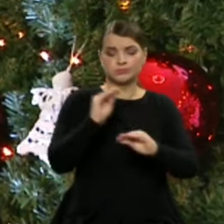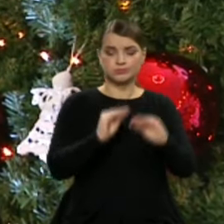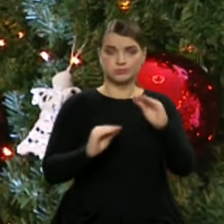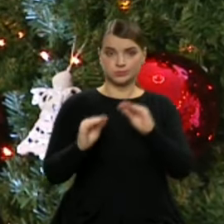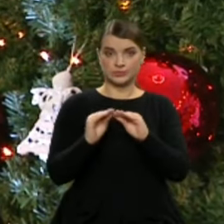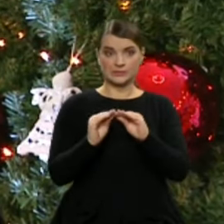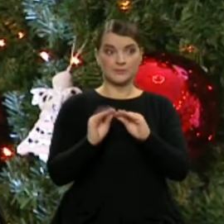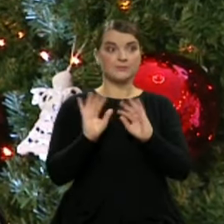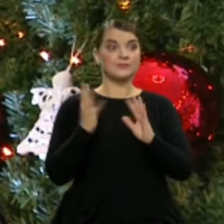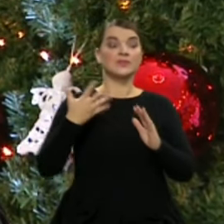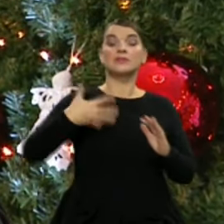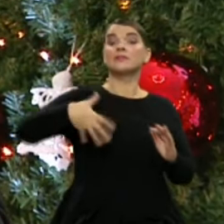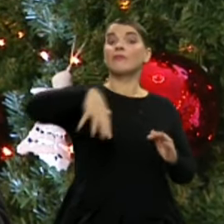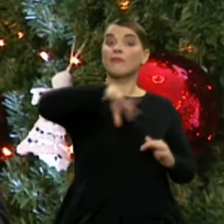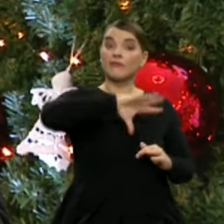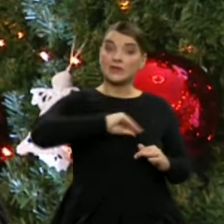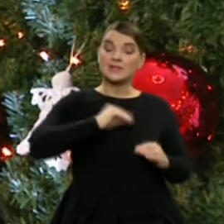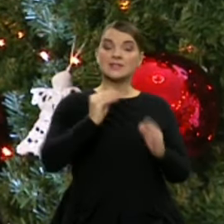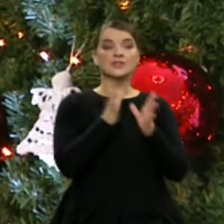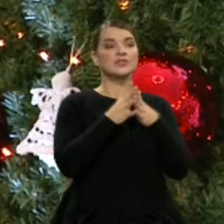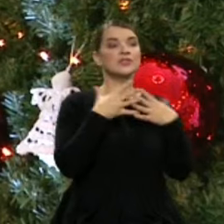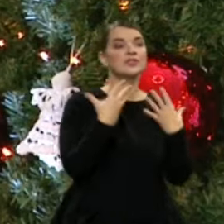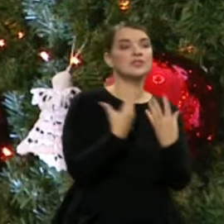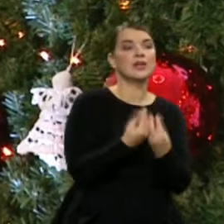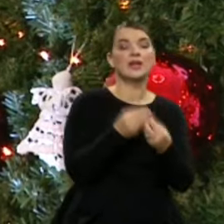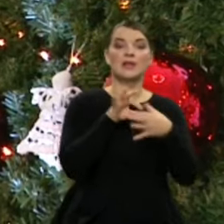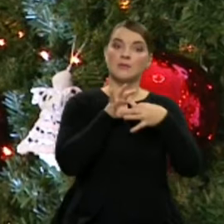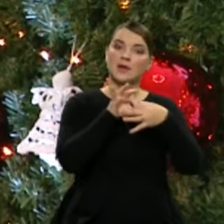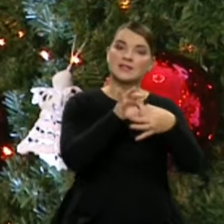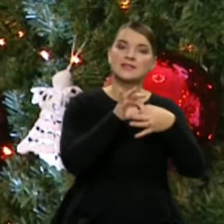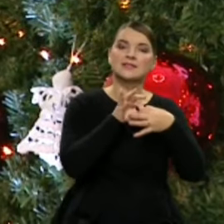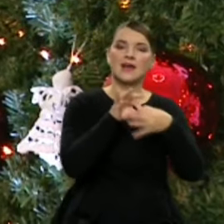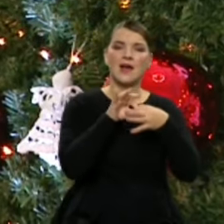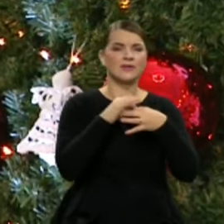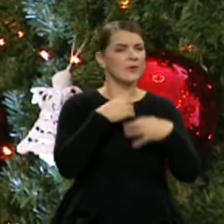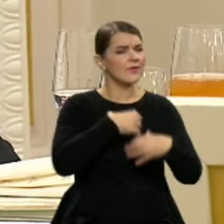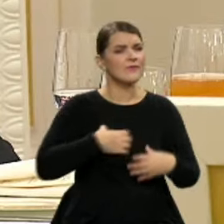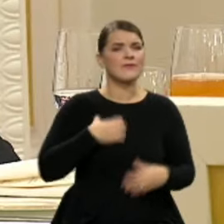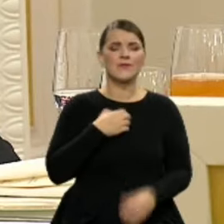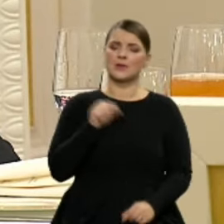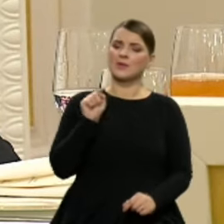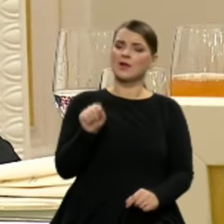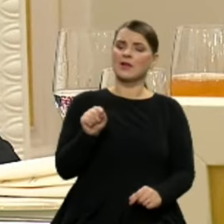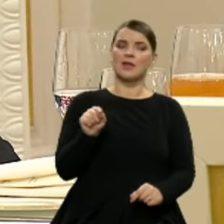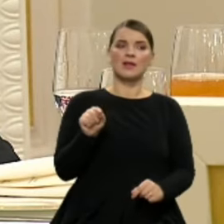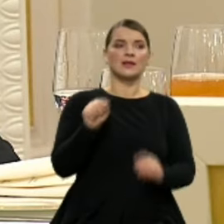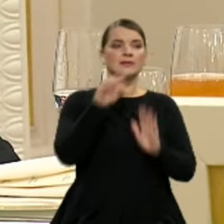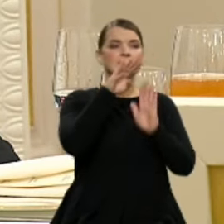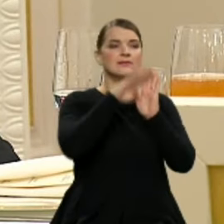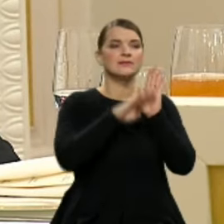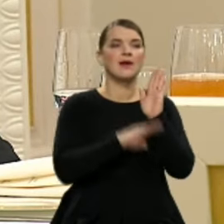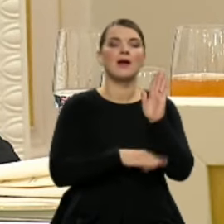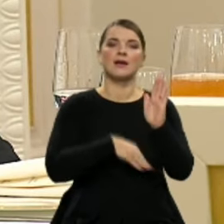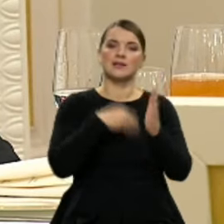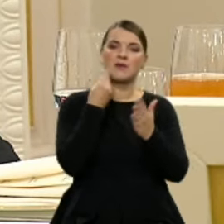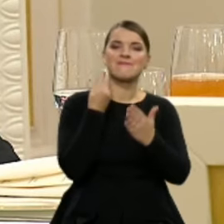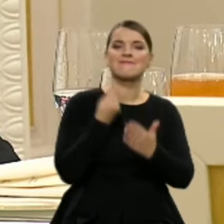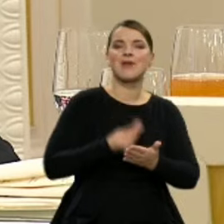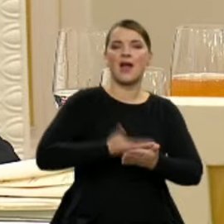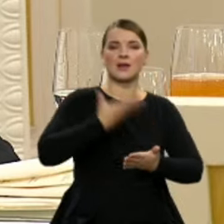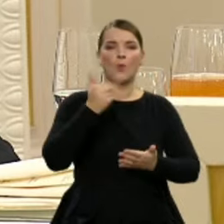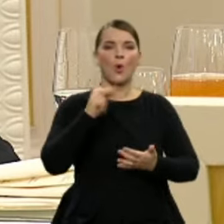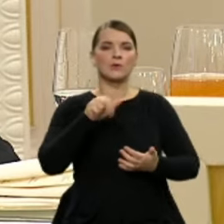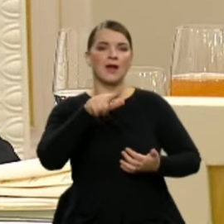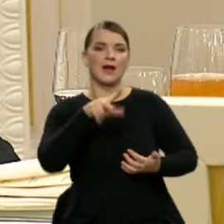mes pastatysime jį į šeimos ir santykių centrą, visuomenės įstatymų, vertybių ir moralės, demokratijos